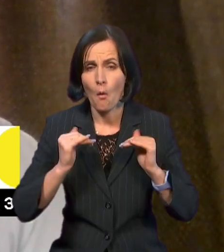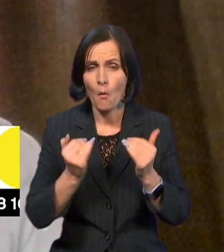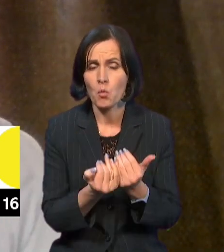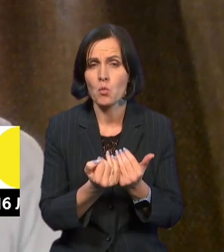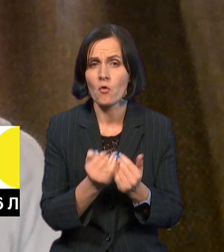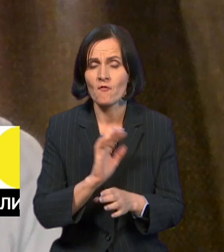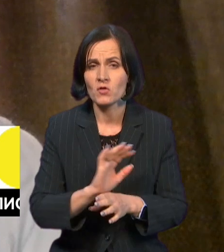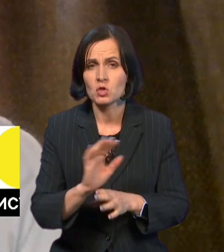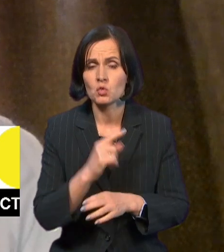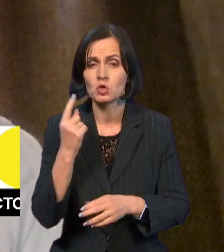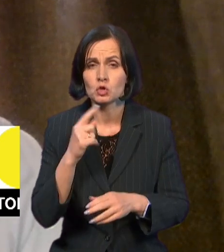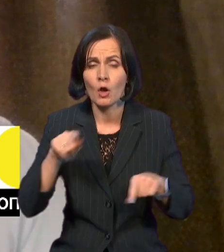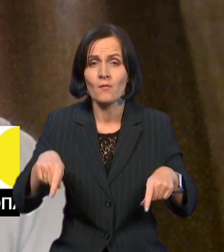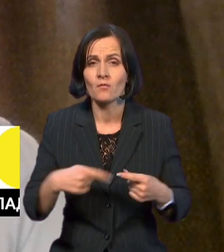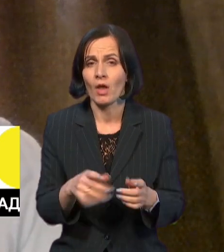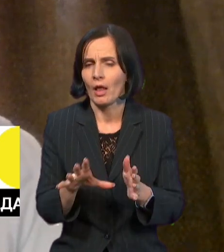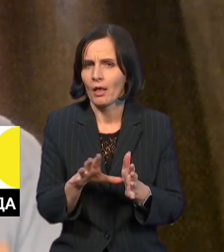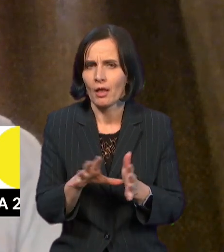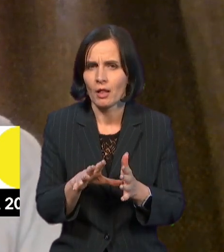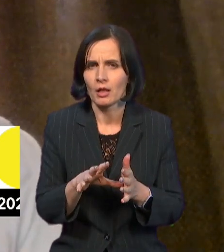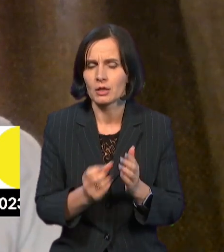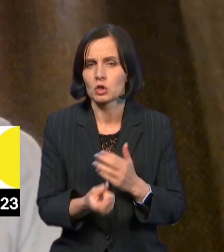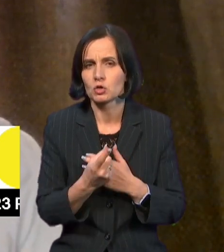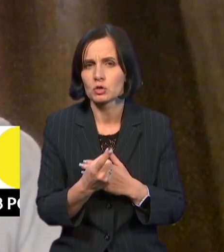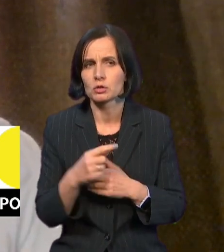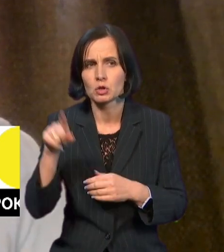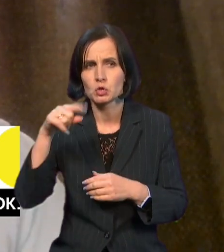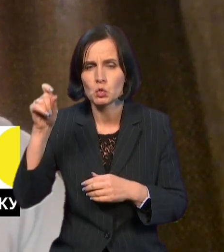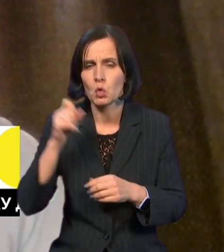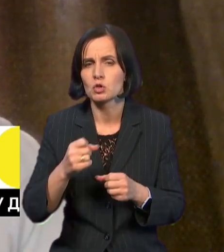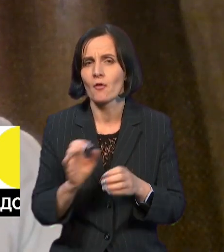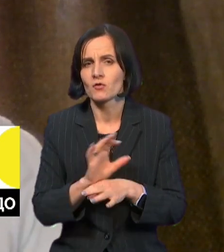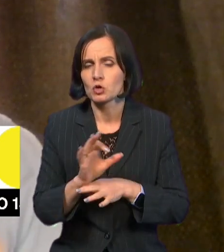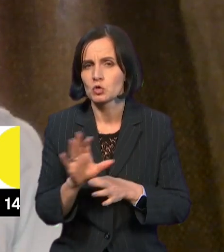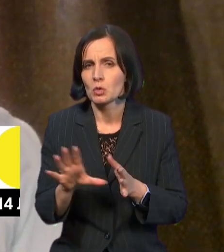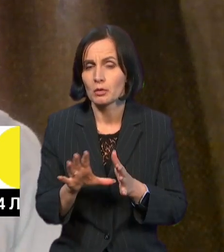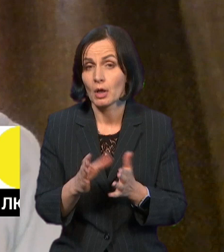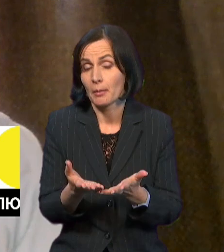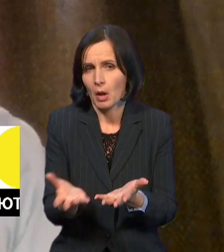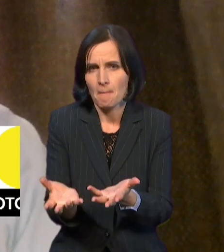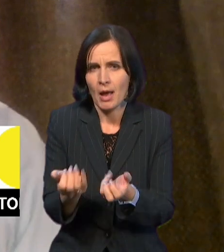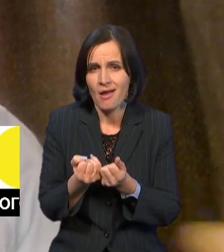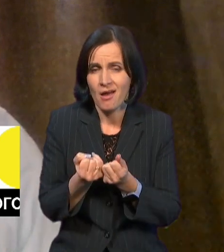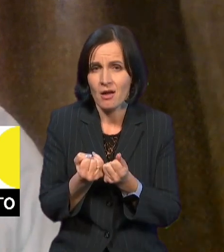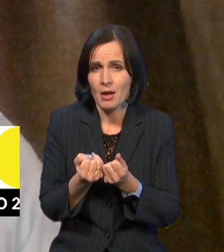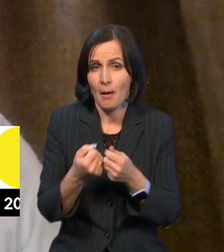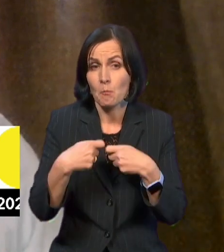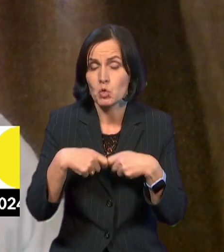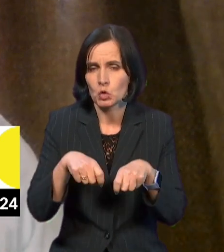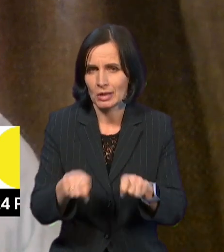зелених відновлених джерел енергії, так, ну, сонячні генерації в першу чергу, ми беремо, ми її